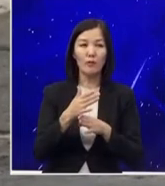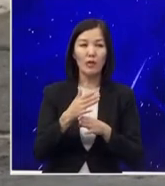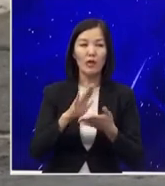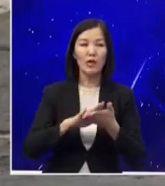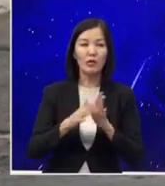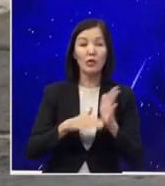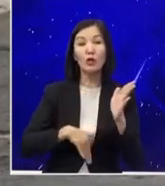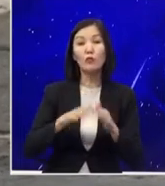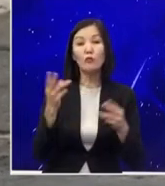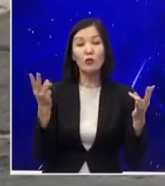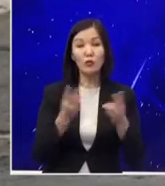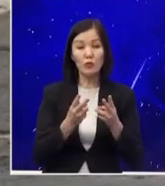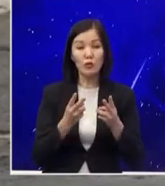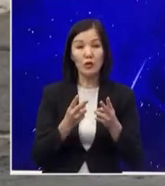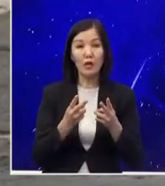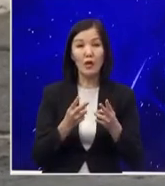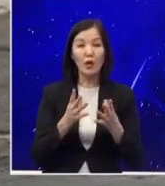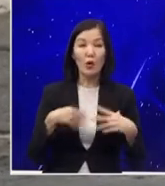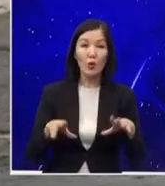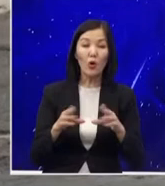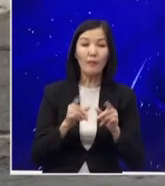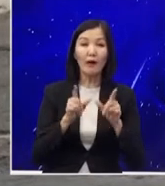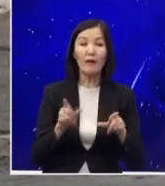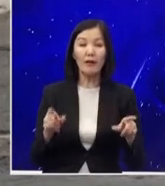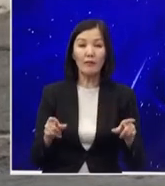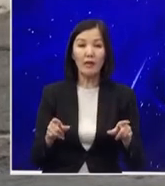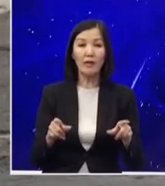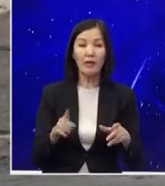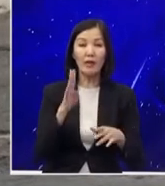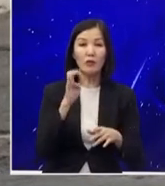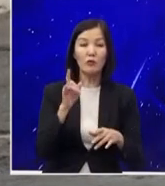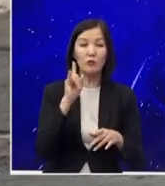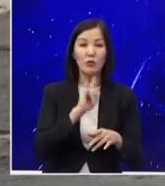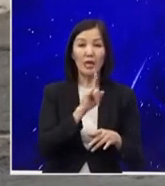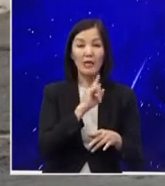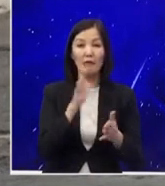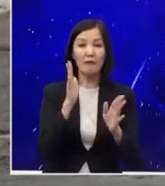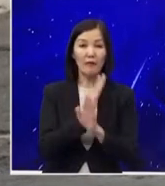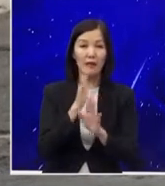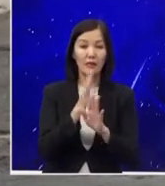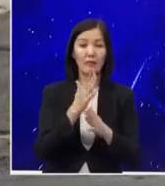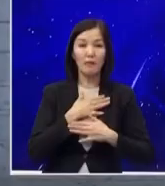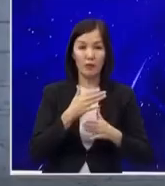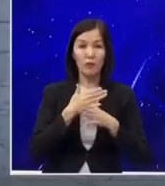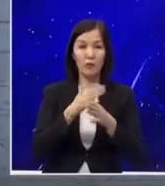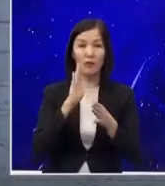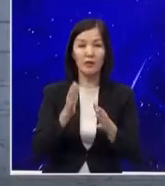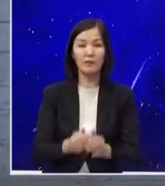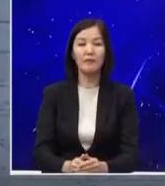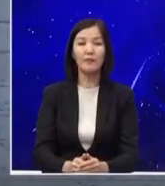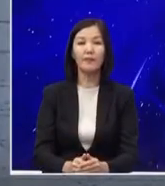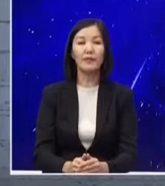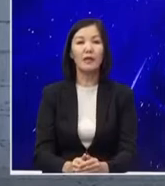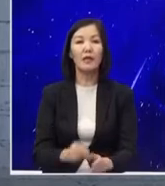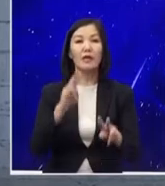жағдайын жақсарту керек. Оларда осы қоғамның мүшесі. Мұнда 400 әйелдің тағдыры тұр. Мен көмектесем. Атап кетерлігі